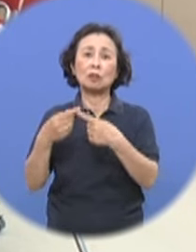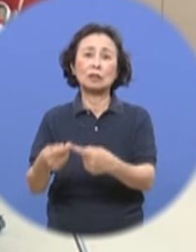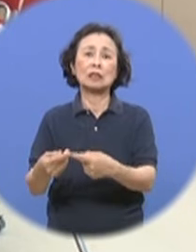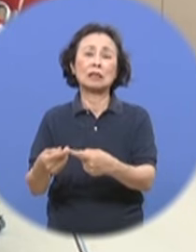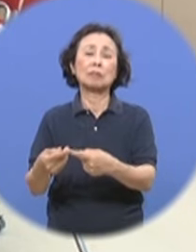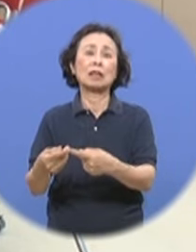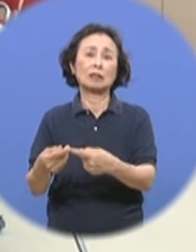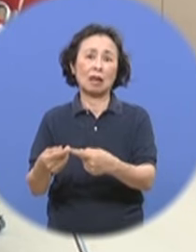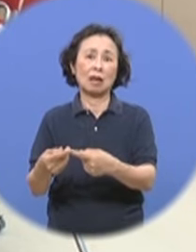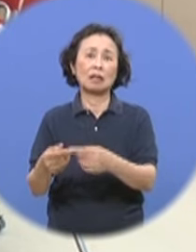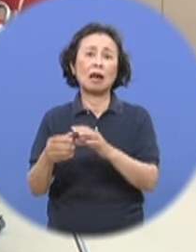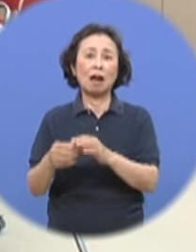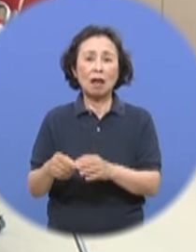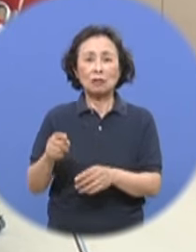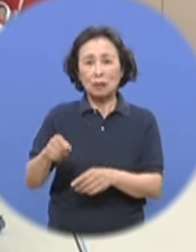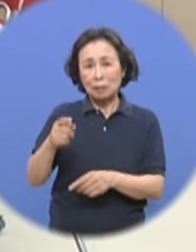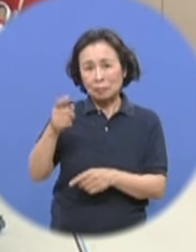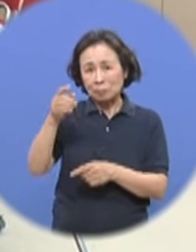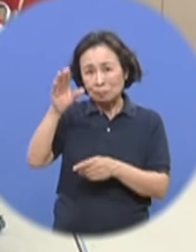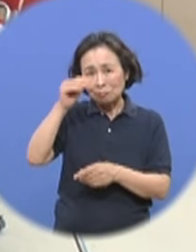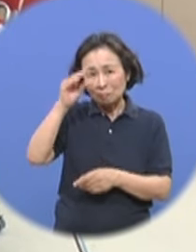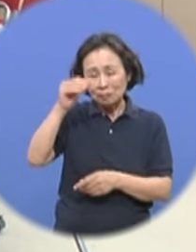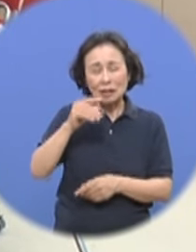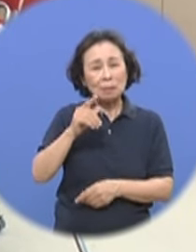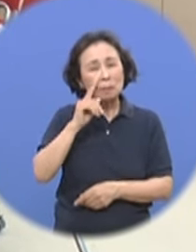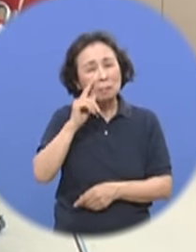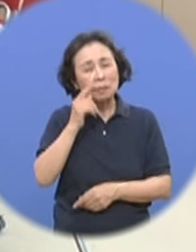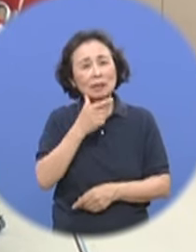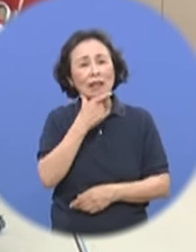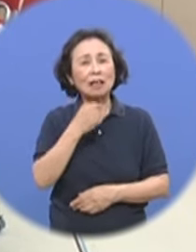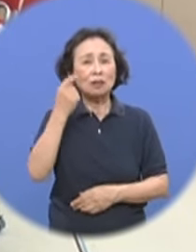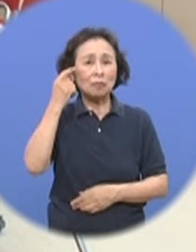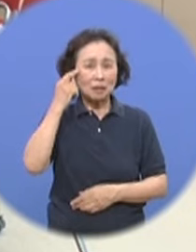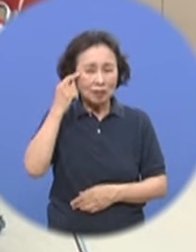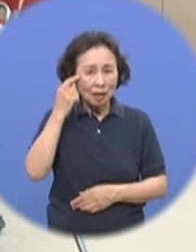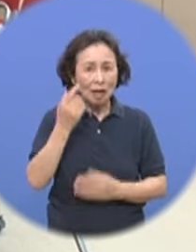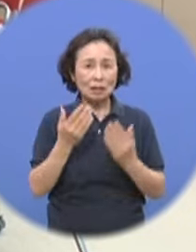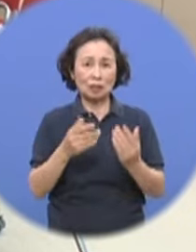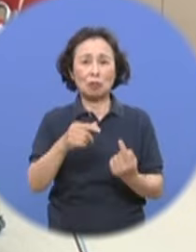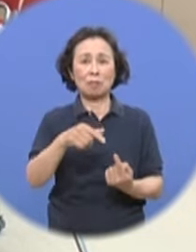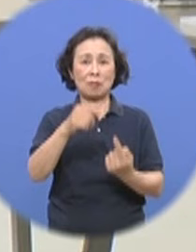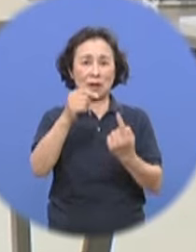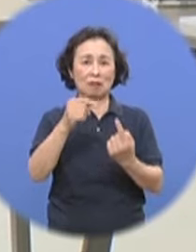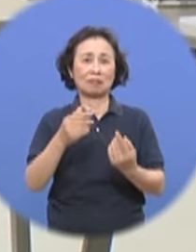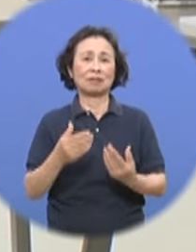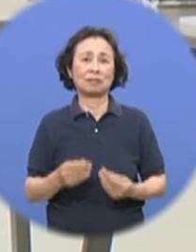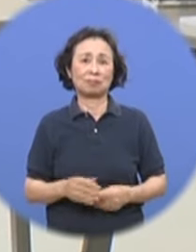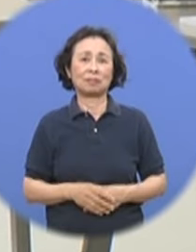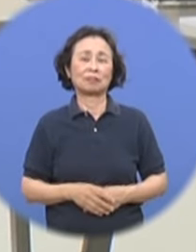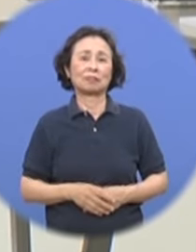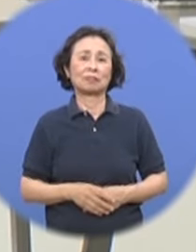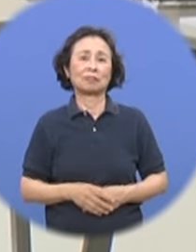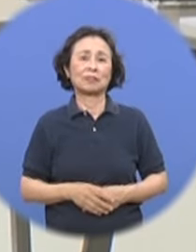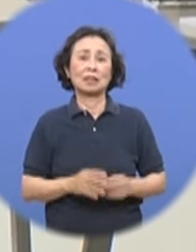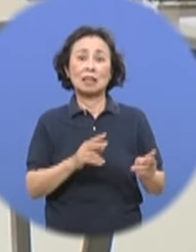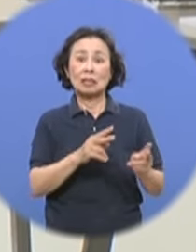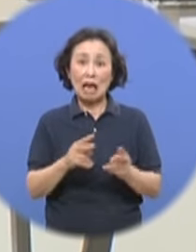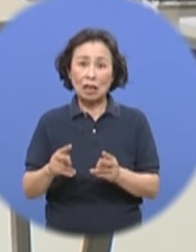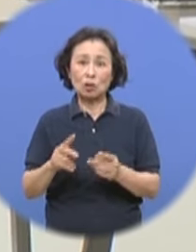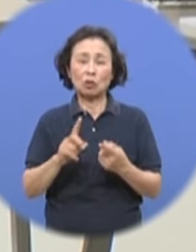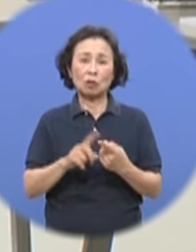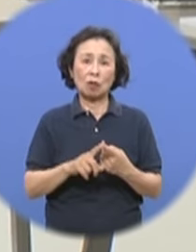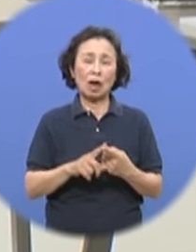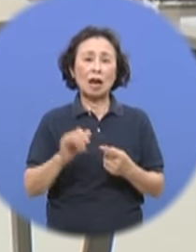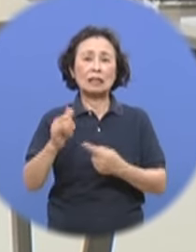、それの後を追うようにやってみたいなと思ってこの授業を選択しました。制度のことも